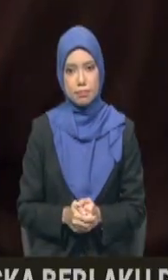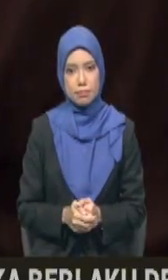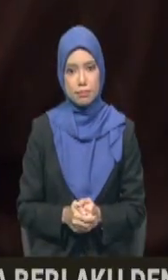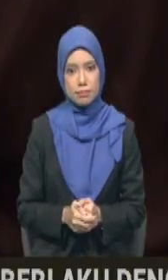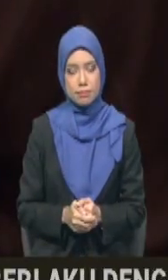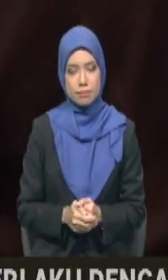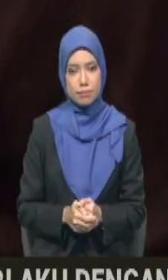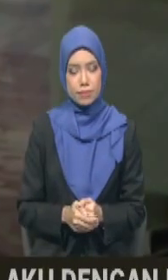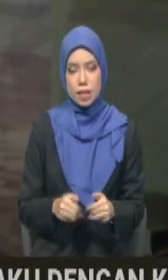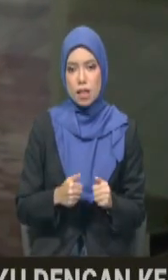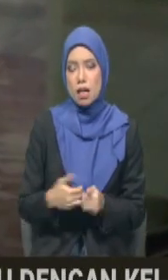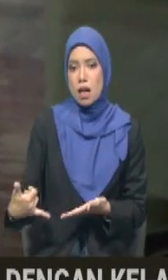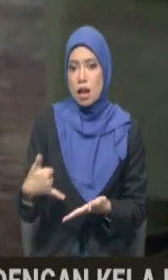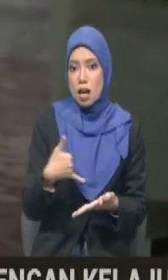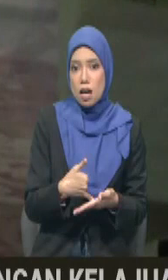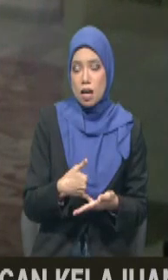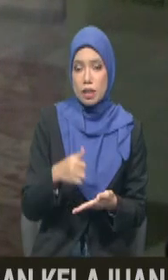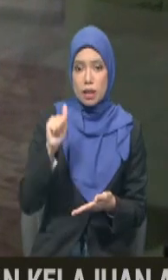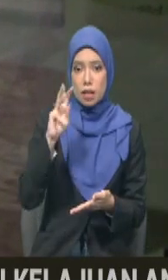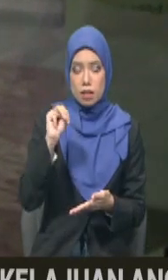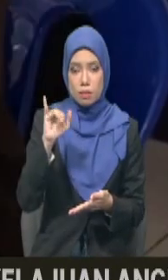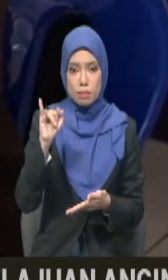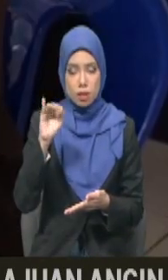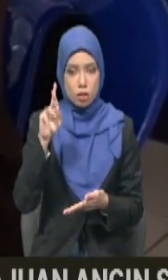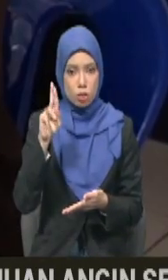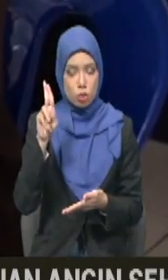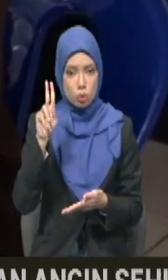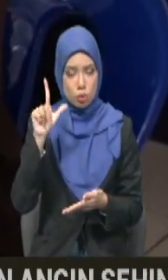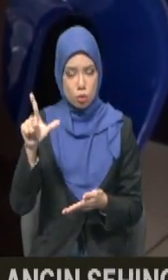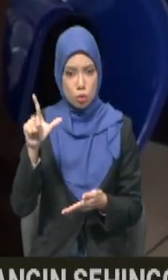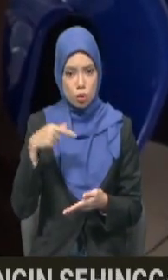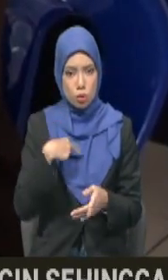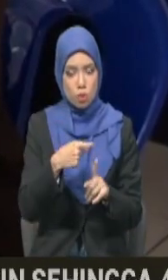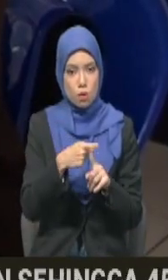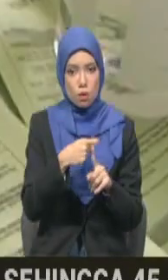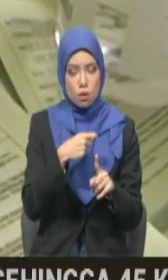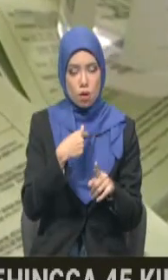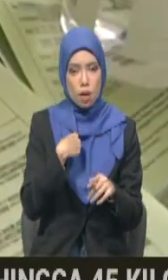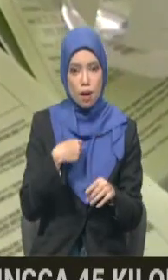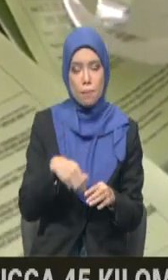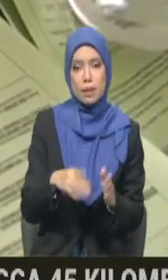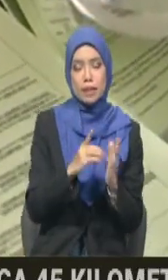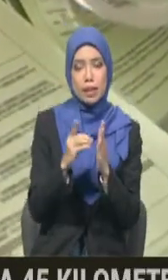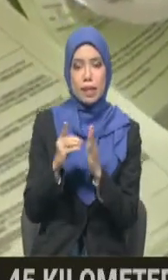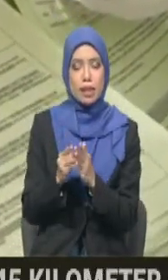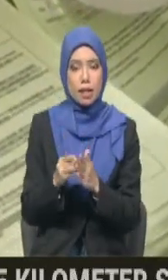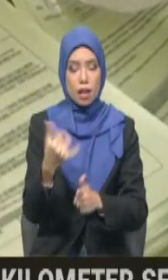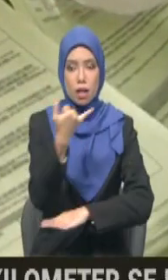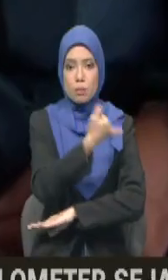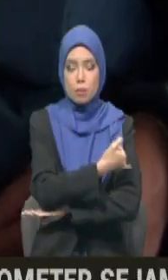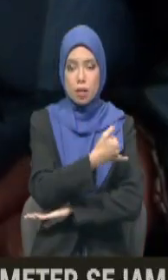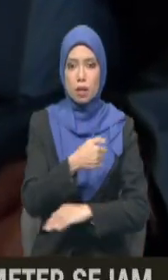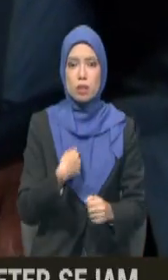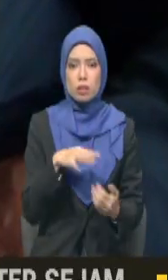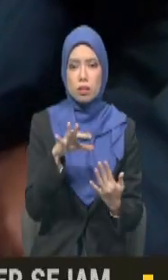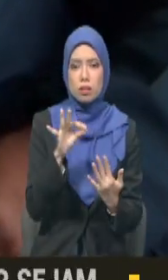blight hadir Awang Haji Amirul hafizin bin Haji Mohamad pemangku pegawai daerah blait calon tunggal yang layak bagi jawatan ketua